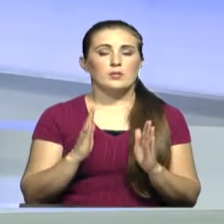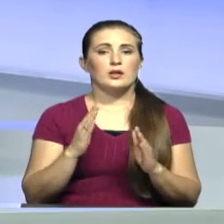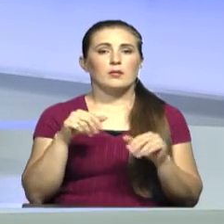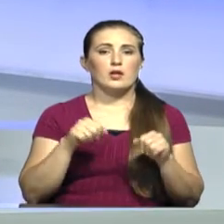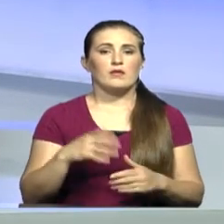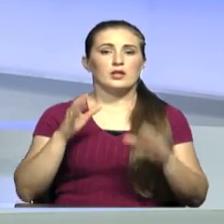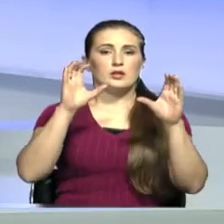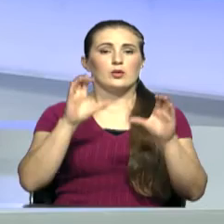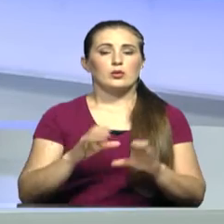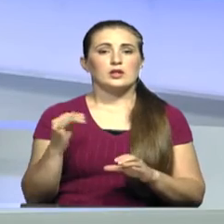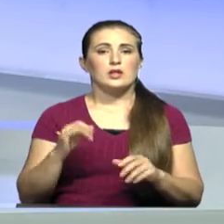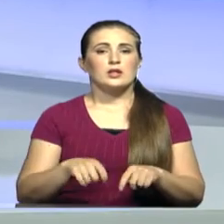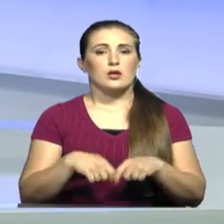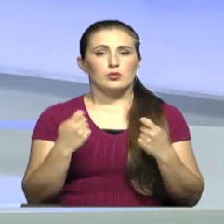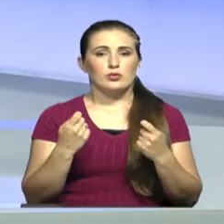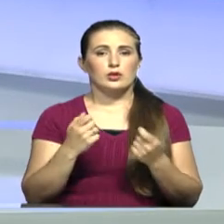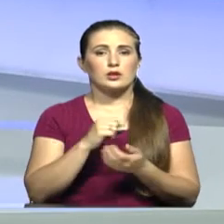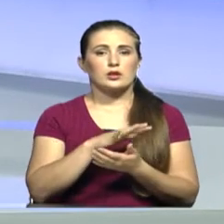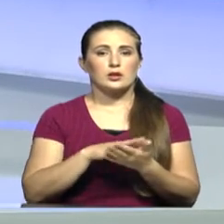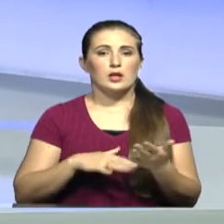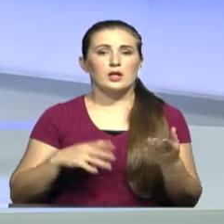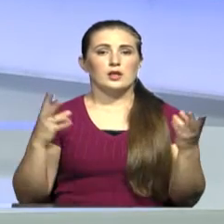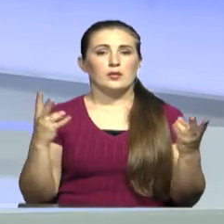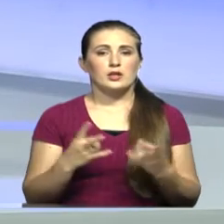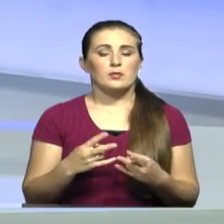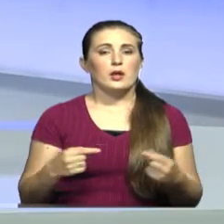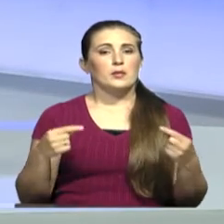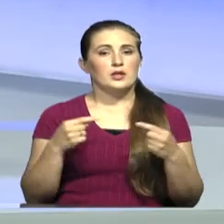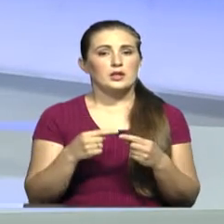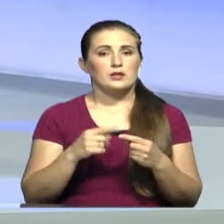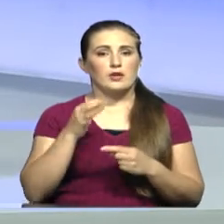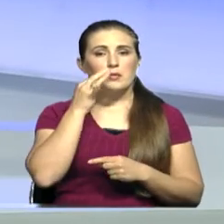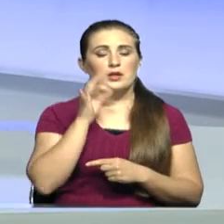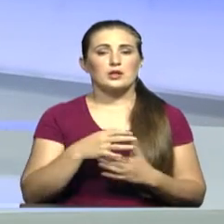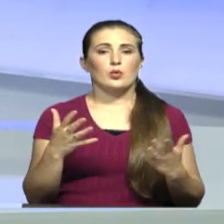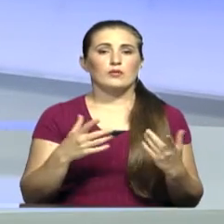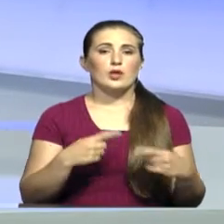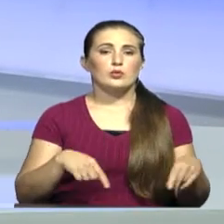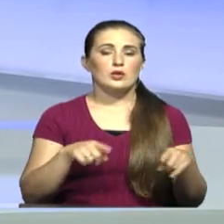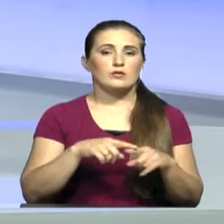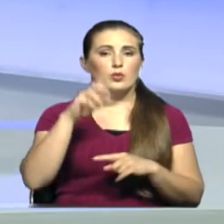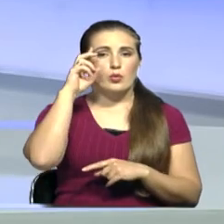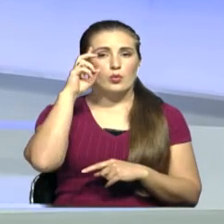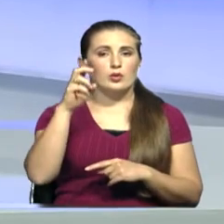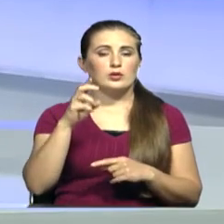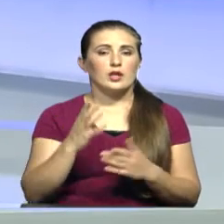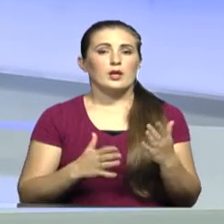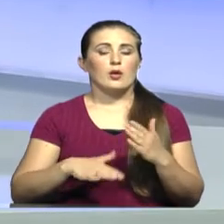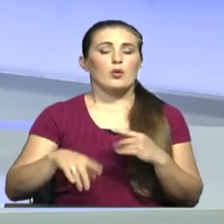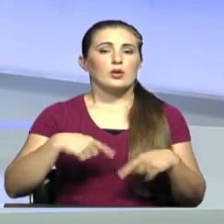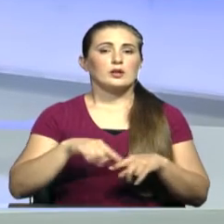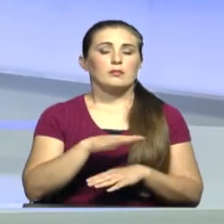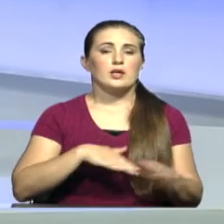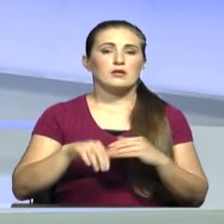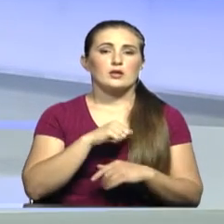либо законный интерес нарушен. Далее необходимо определиться, в компетенцию какого государственного органа либо органа местного